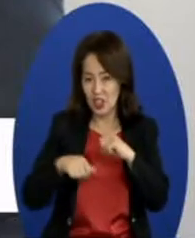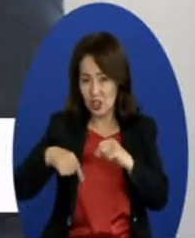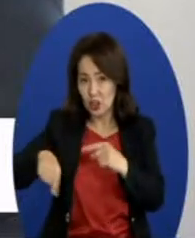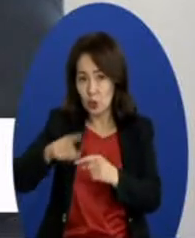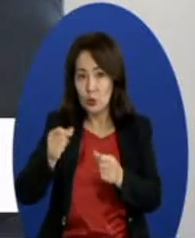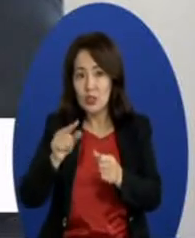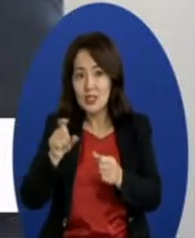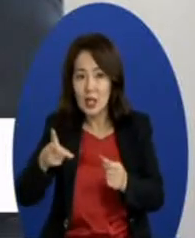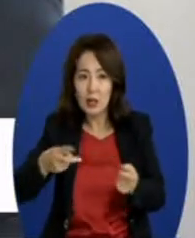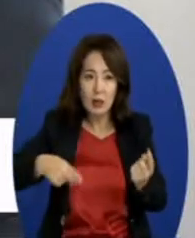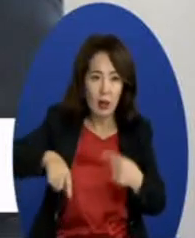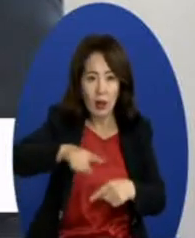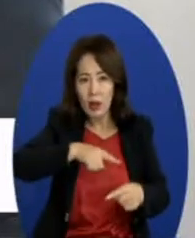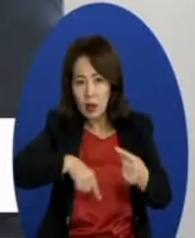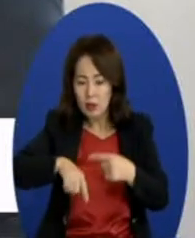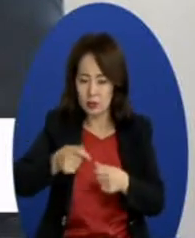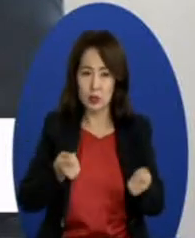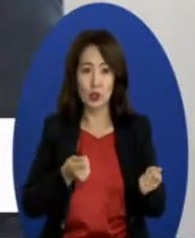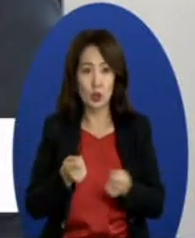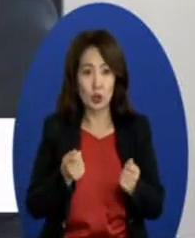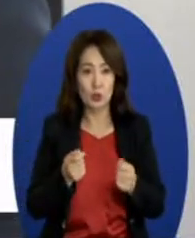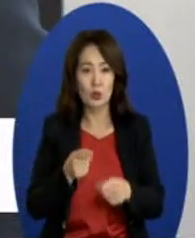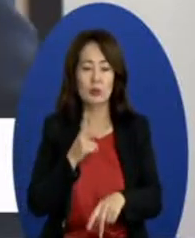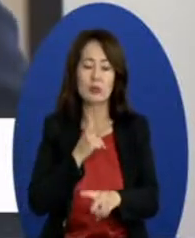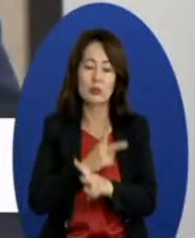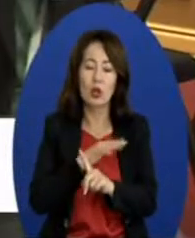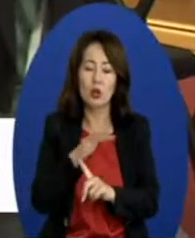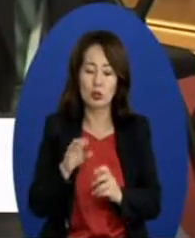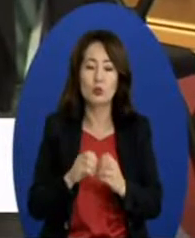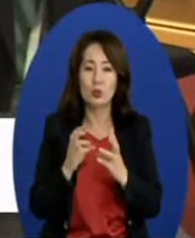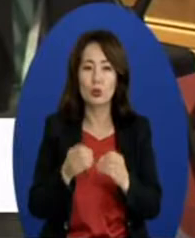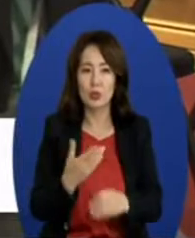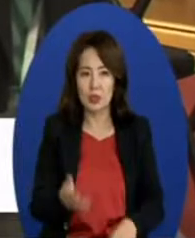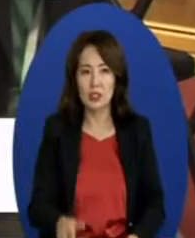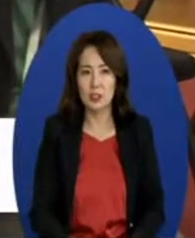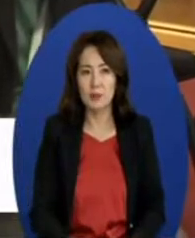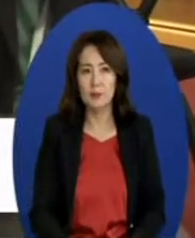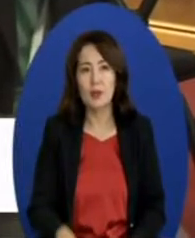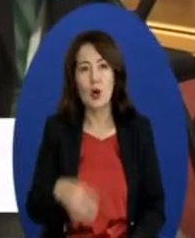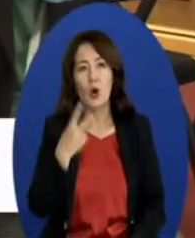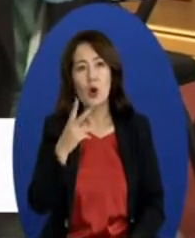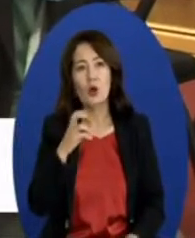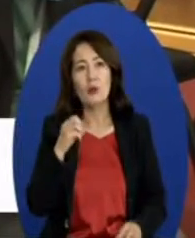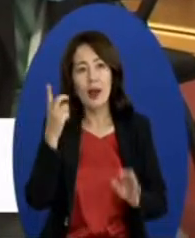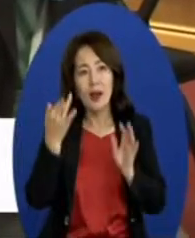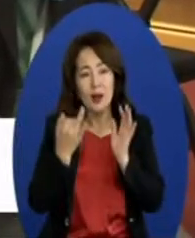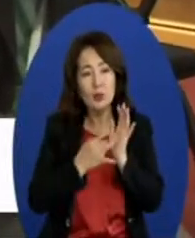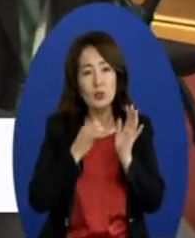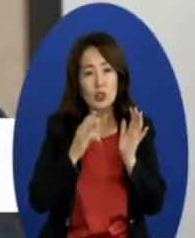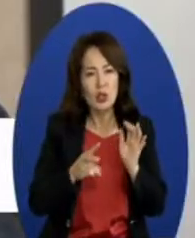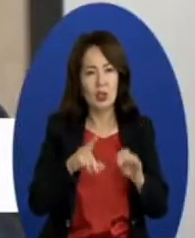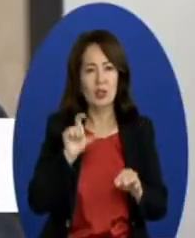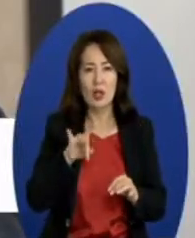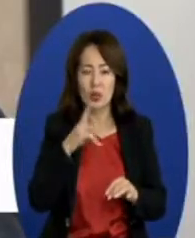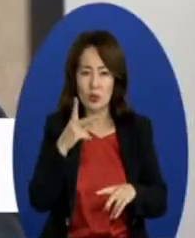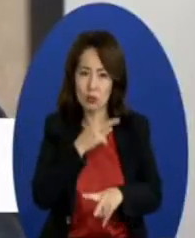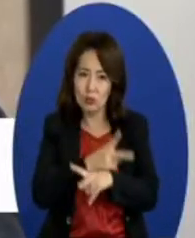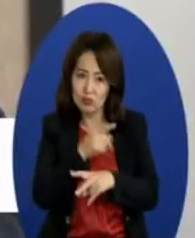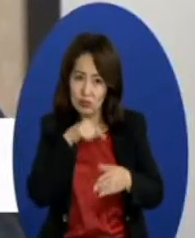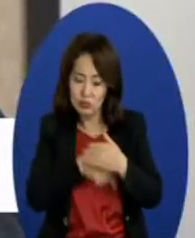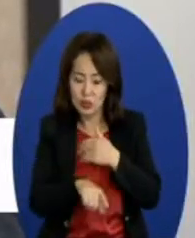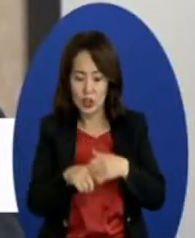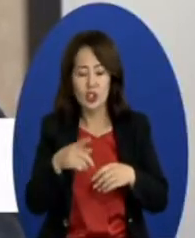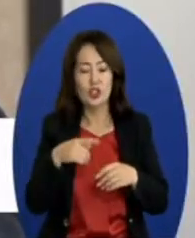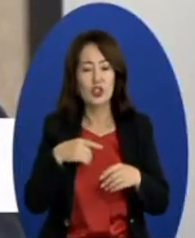зээлийн харилцааг зээлийн үйл ажиллагааг зохицуулсан ийм эрх зүй орчин бүрдүүлнэ. 2017 онд иргэн хуулиар зорч гэрхийг хязгаарлах